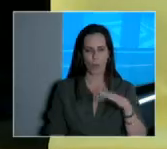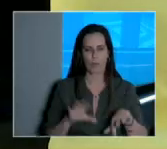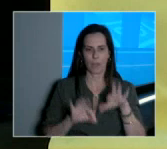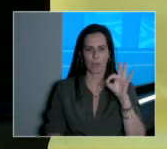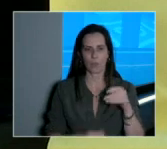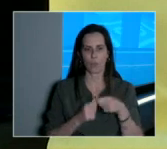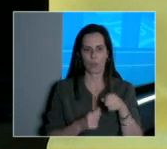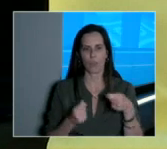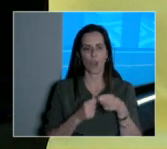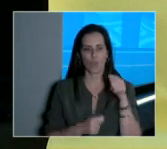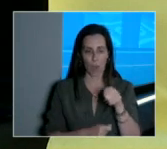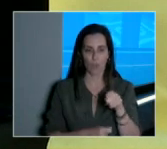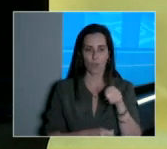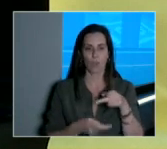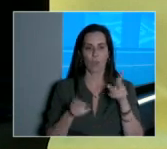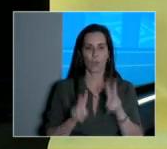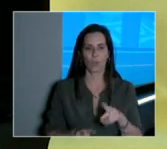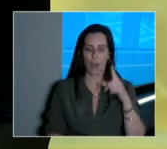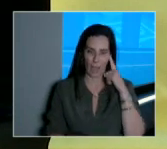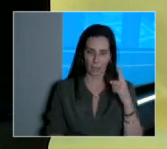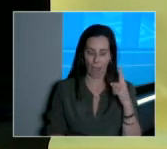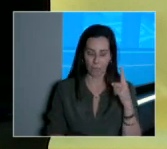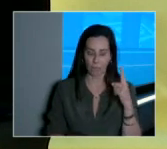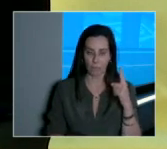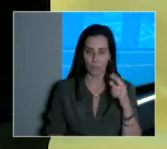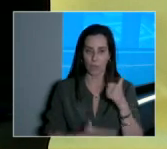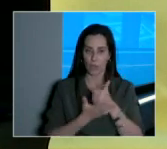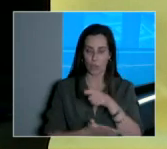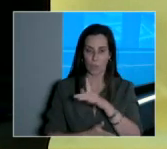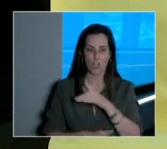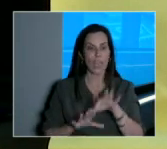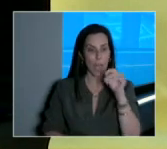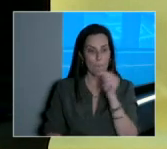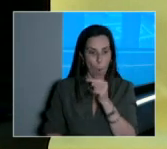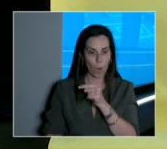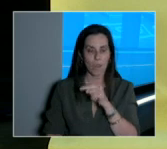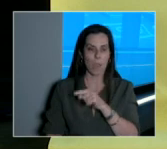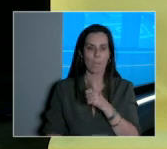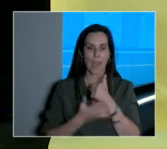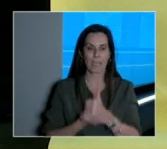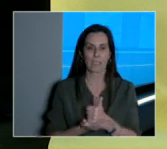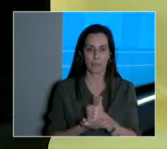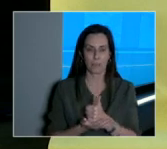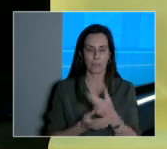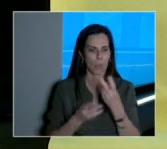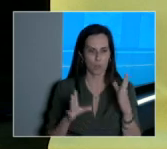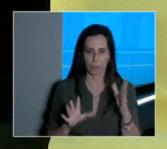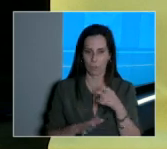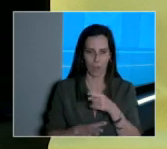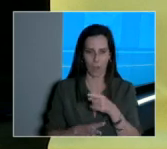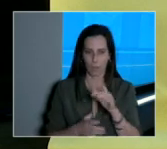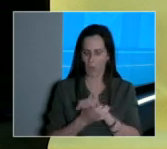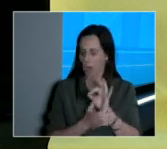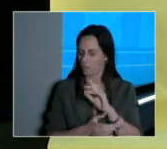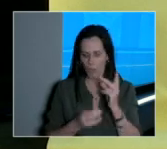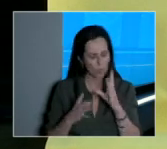איך זה נוגע לך? זה נוגע לך שאתה תוכל לדעת שהנציגים שאתה בוחר הם הנציגים, וזה לא משנה מה, אתה